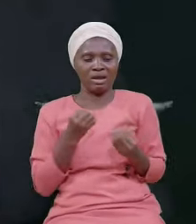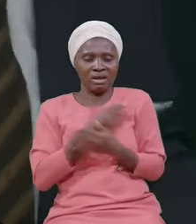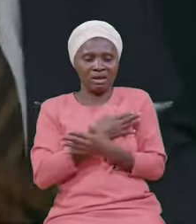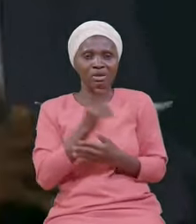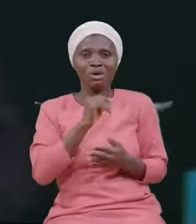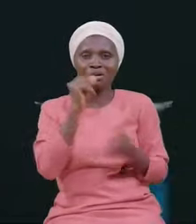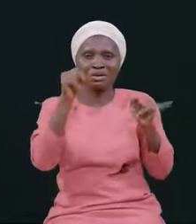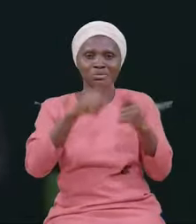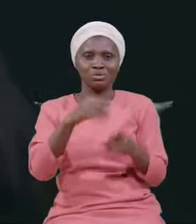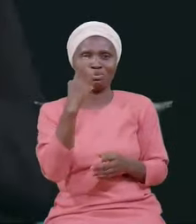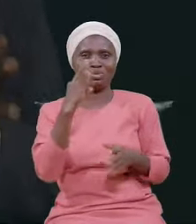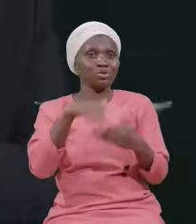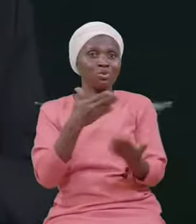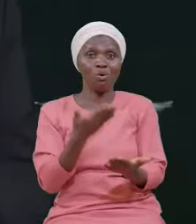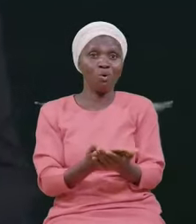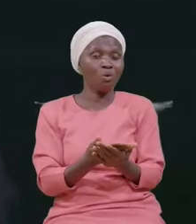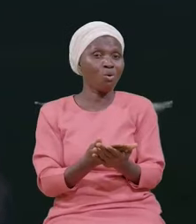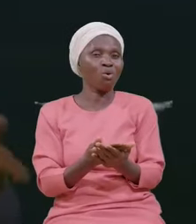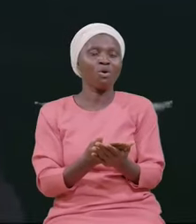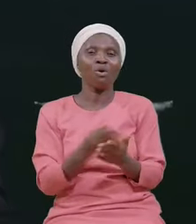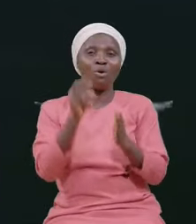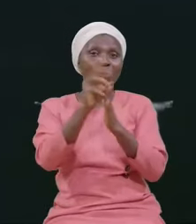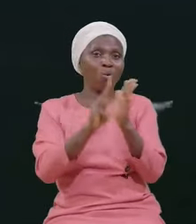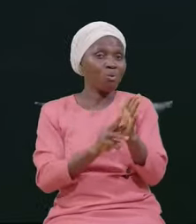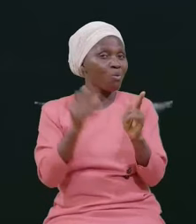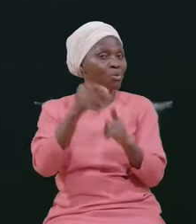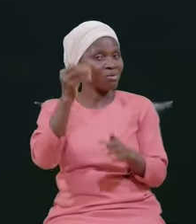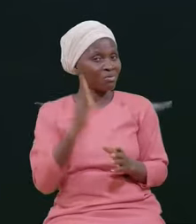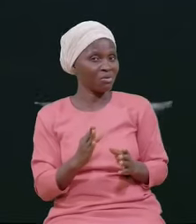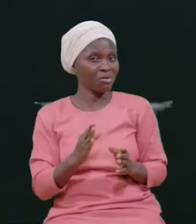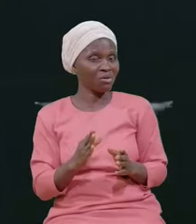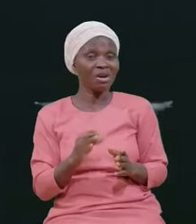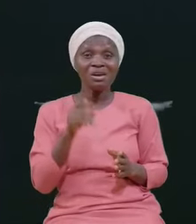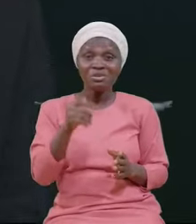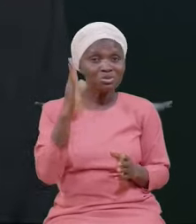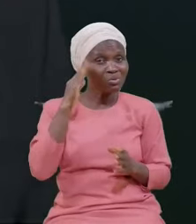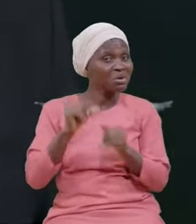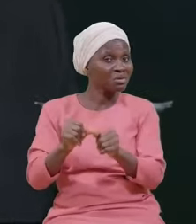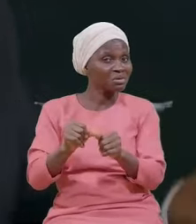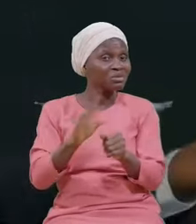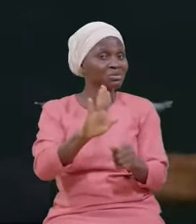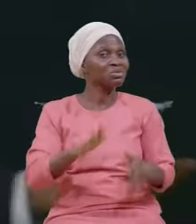tout le conseil de Dieu. Tu mèneras ta vie dans la crainte. Et ton